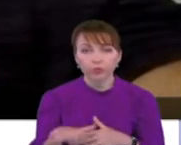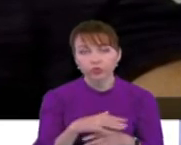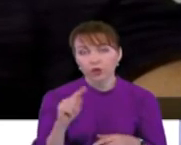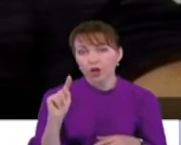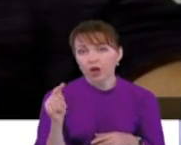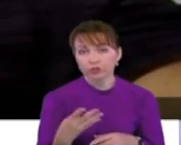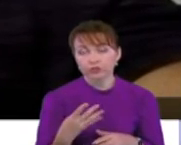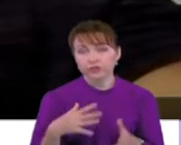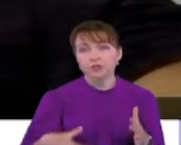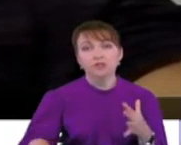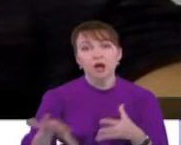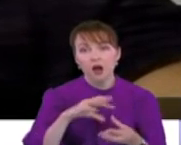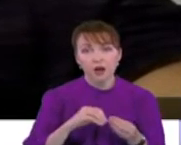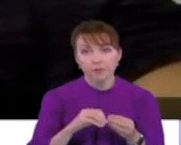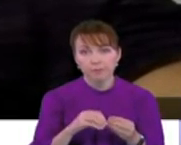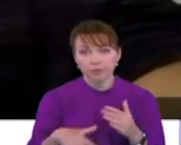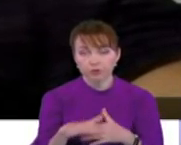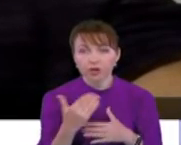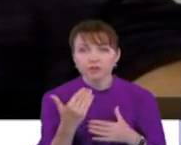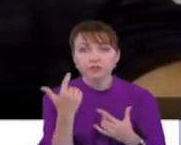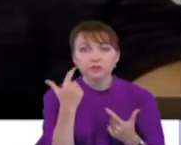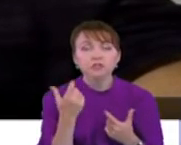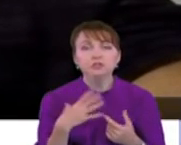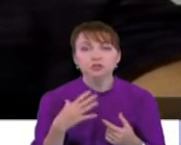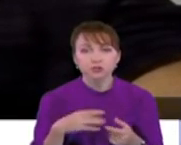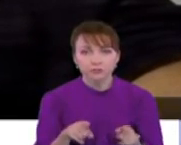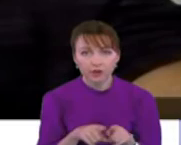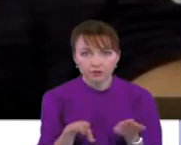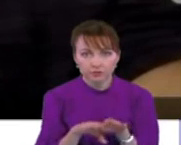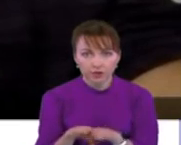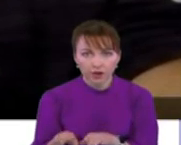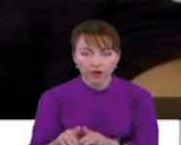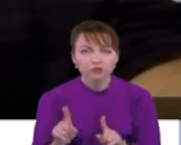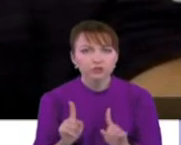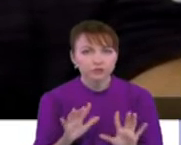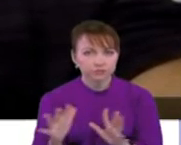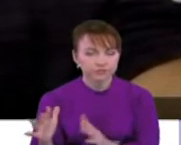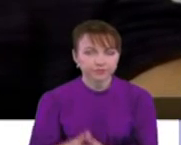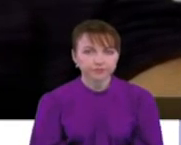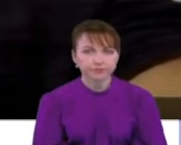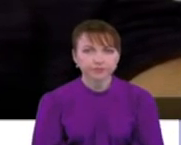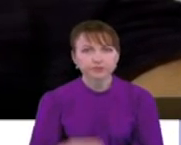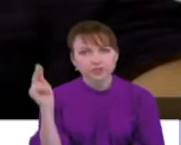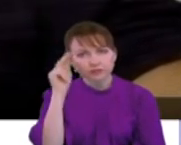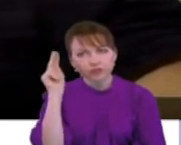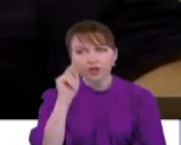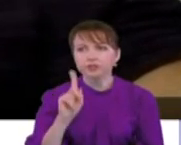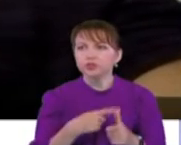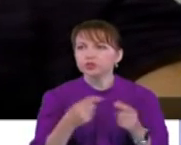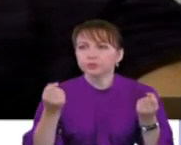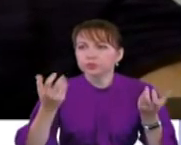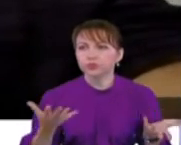чверть загальної площі. За вашими даними, для чого це відбувається, чого там досягають? Це навчання, ну, взагалі, чи